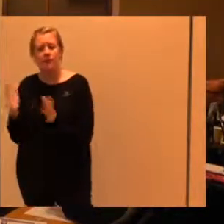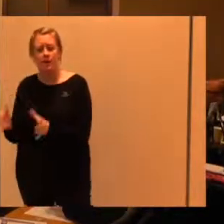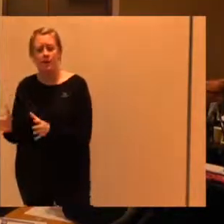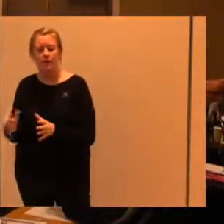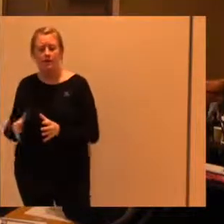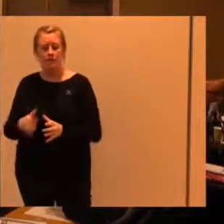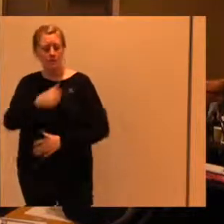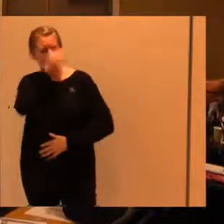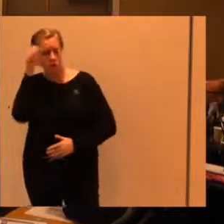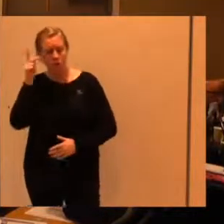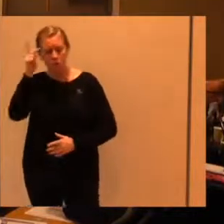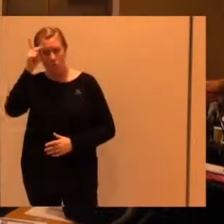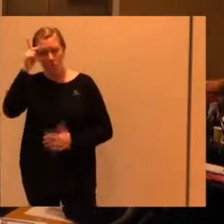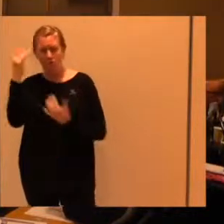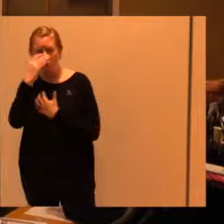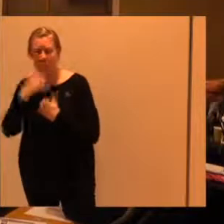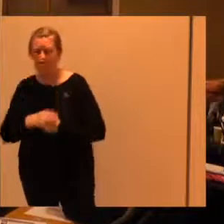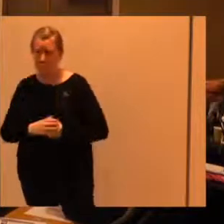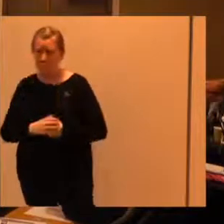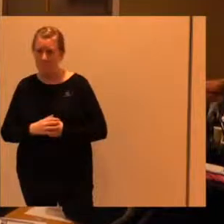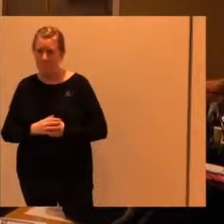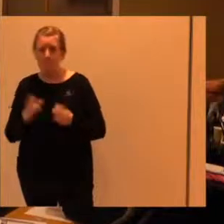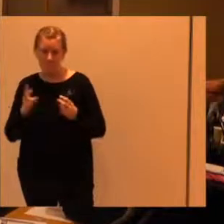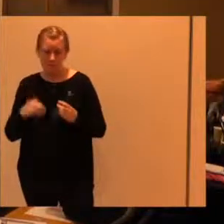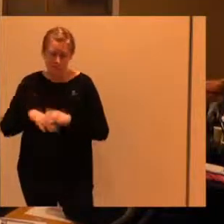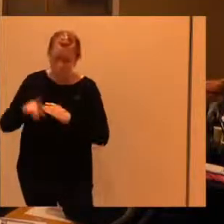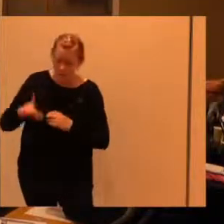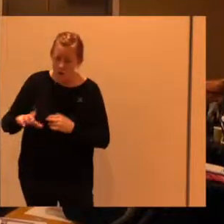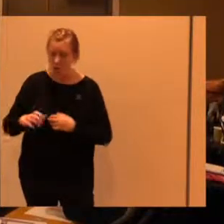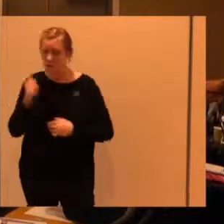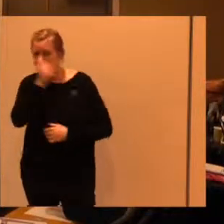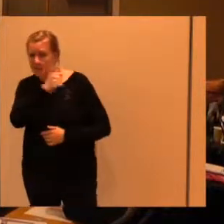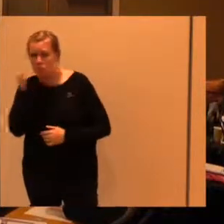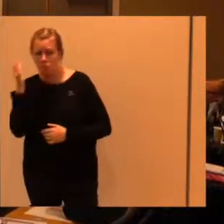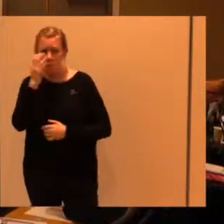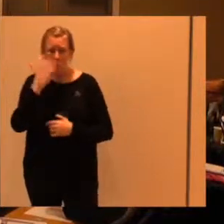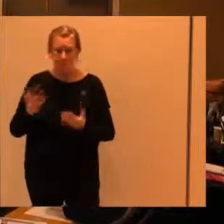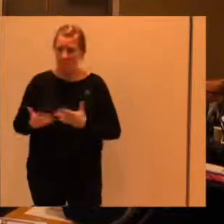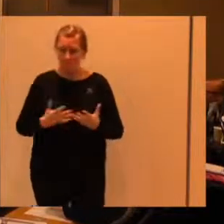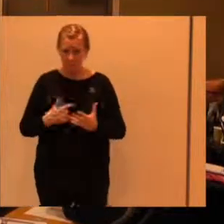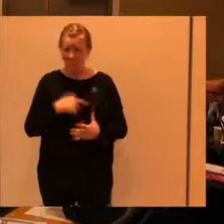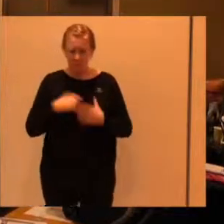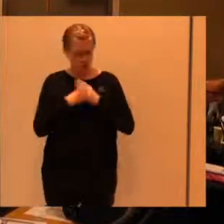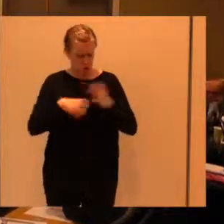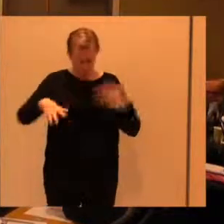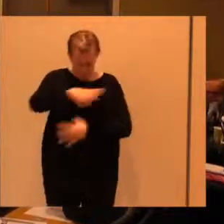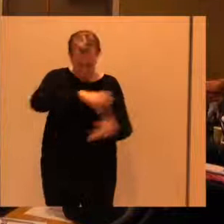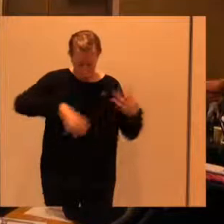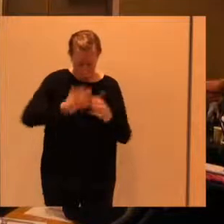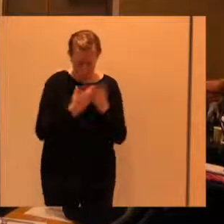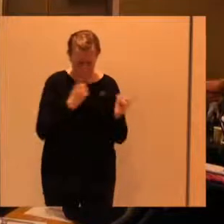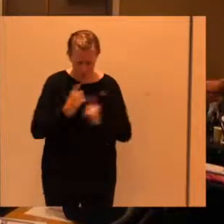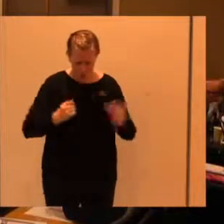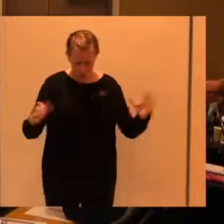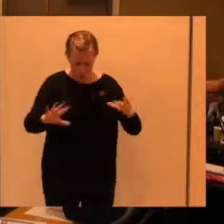eller svåra kognitiva problem. Eller hemlöshet eller missbruk eller vad det är för någonting. Vi har en jätteapparat av människor